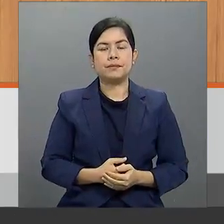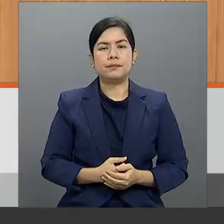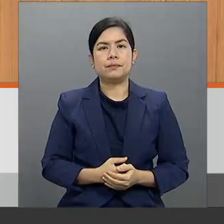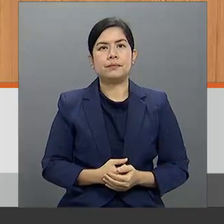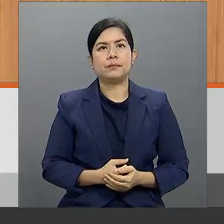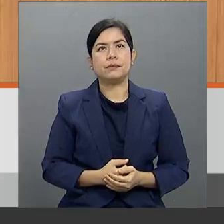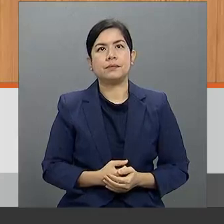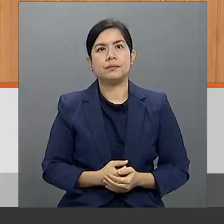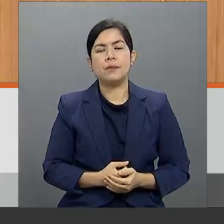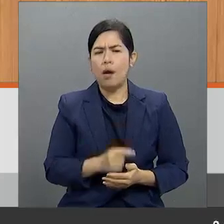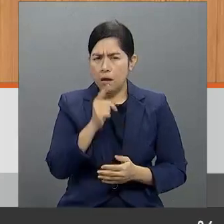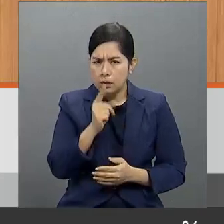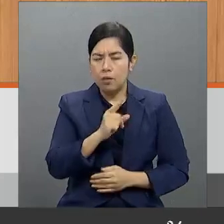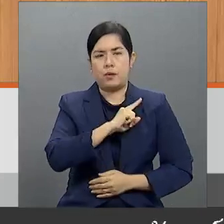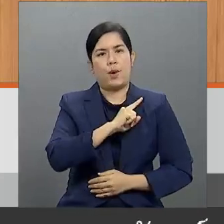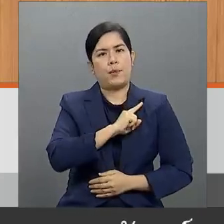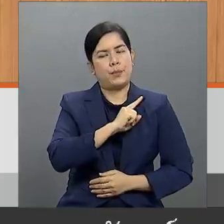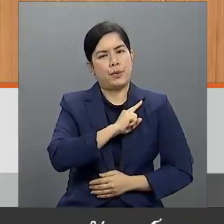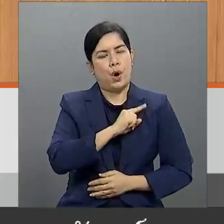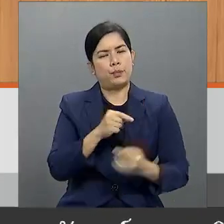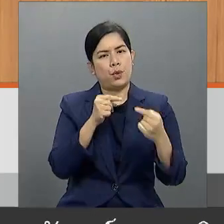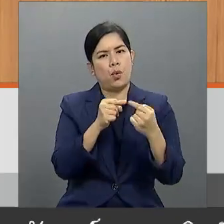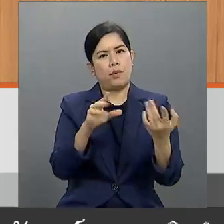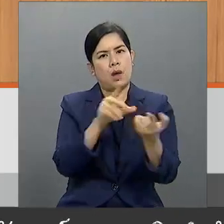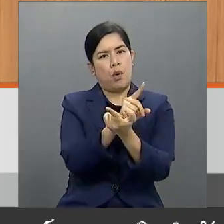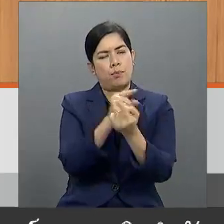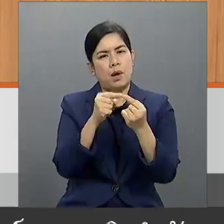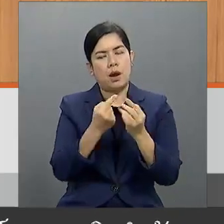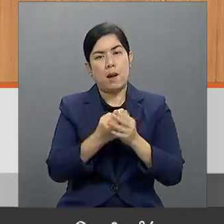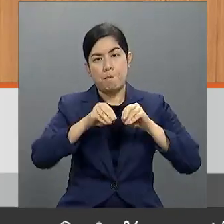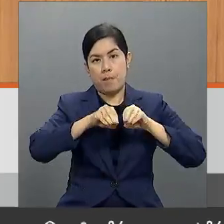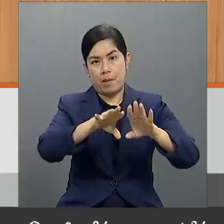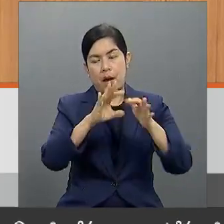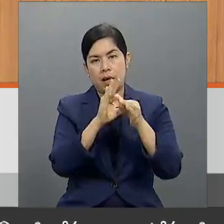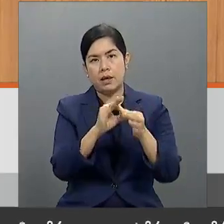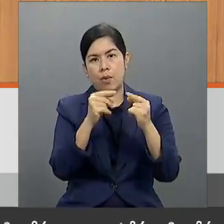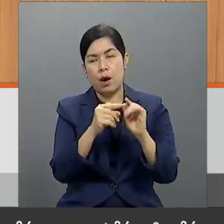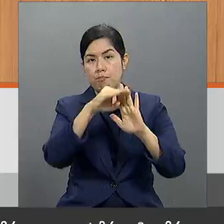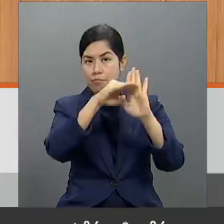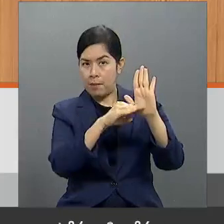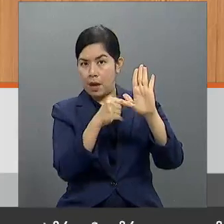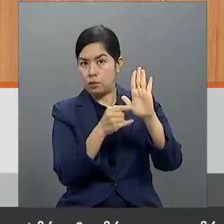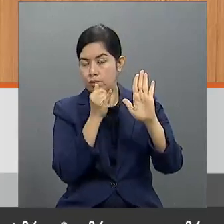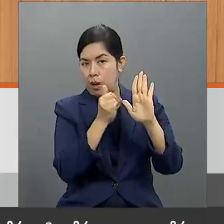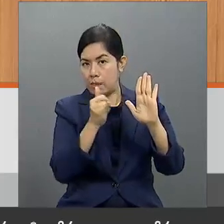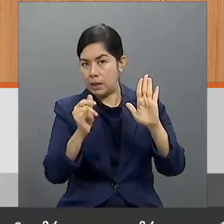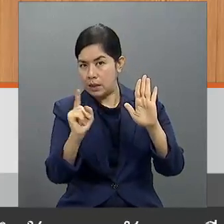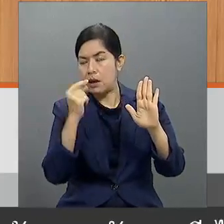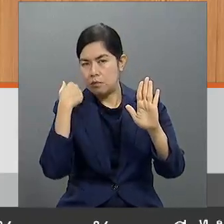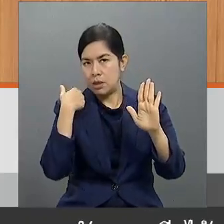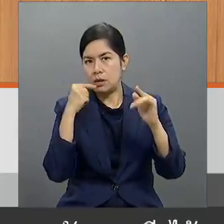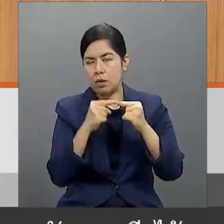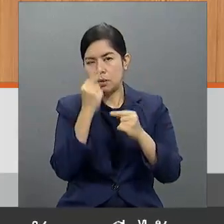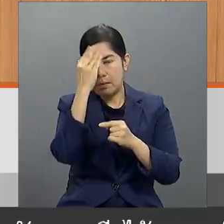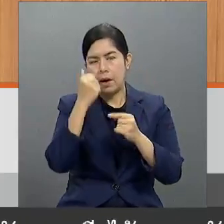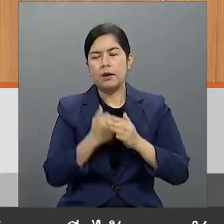ความรับผิดชอบต่อสังคมในการเปิดเผยไทม์ไลน์ของตัวเองเพื่ออำนวยความสะดวกและก่อ